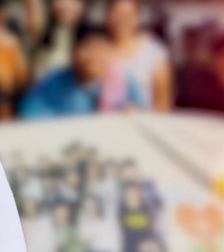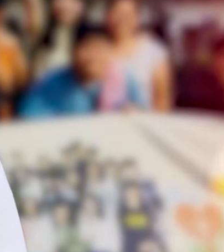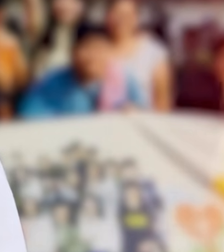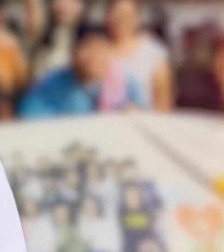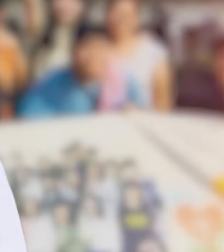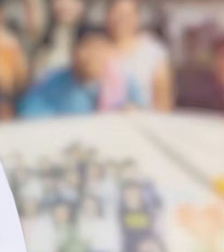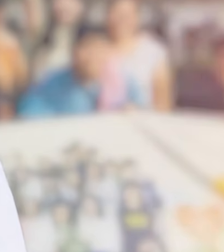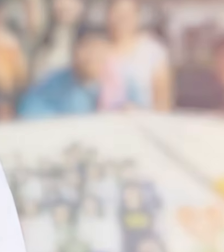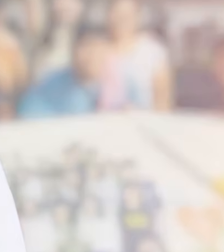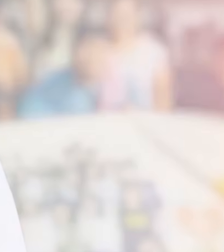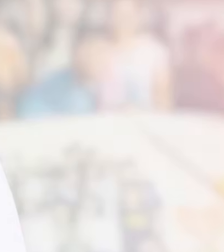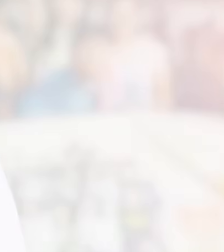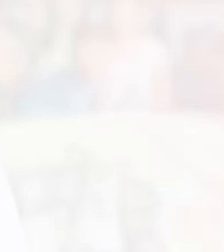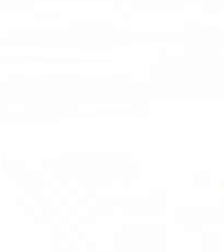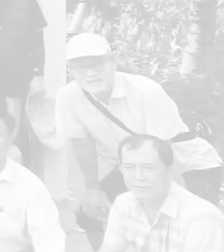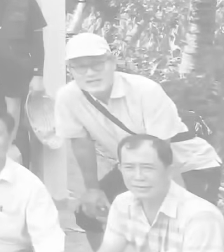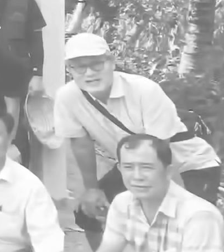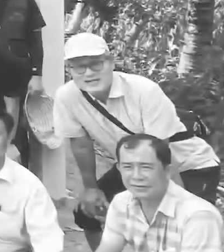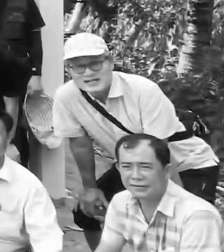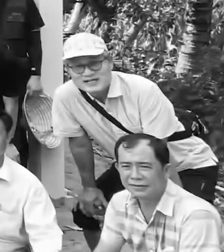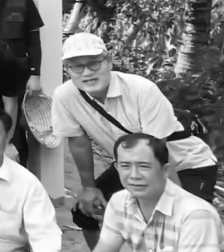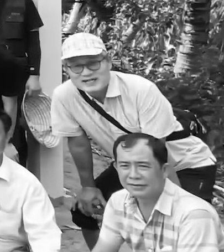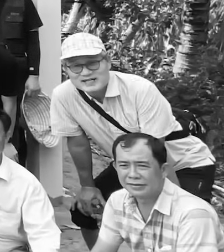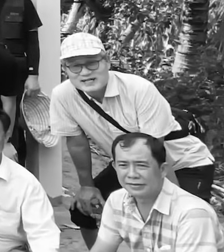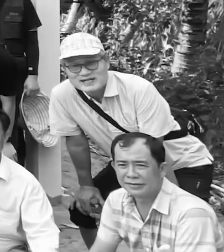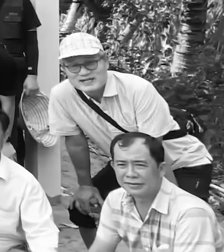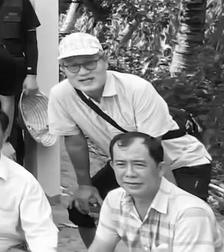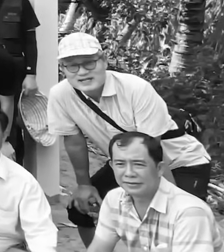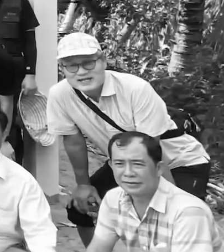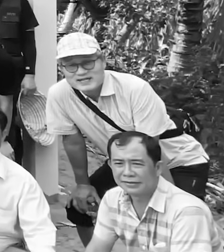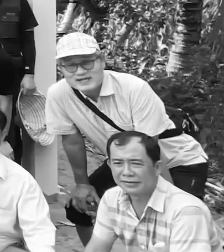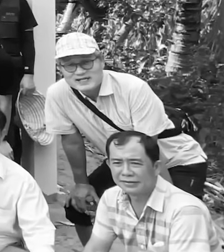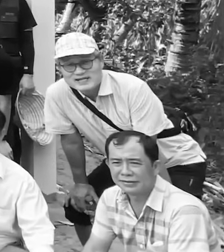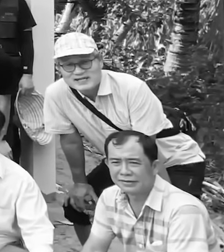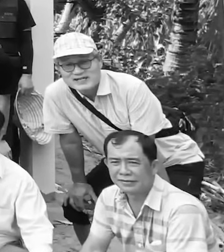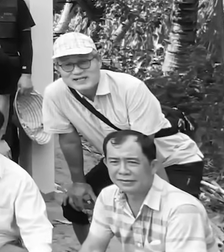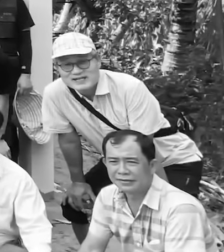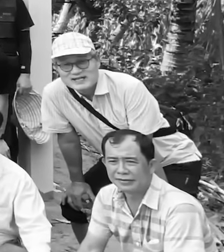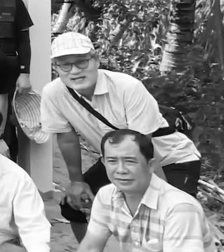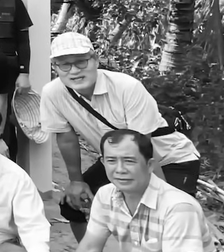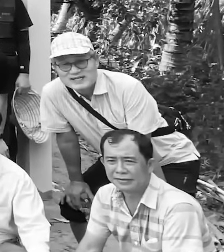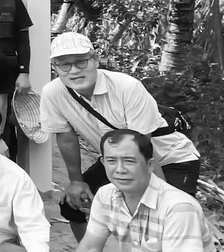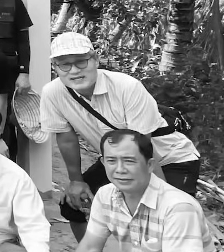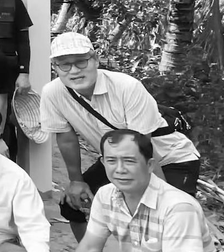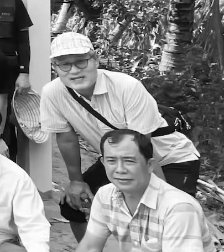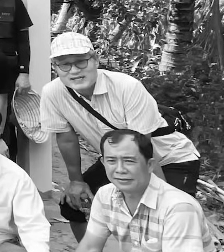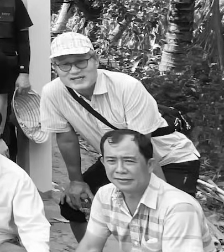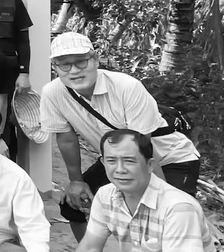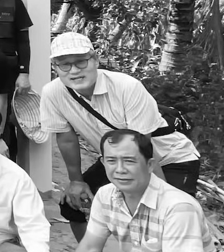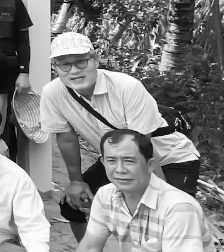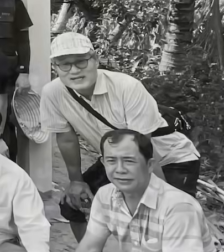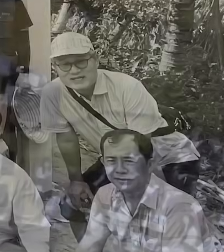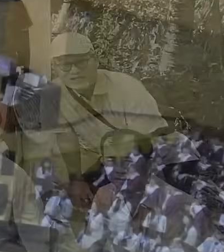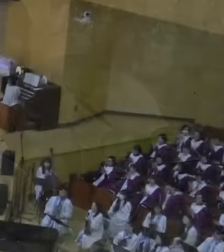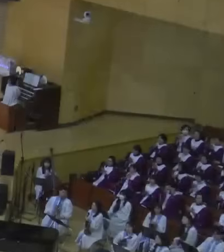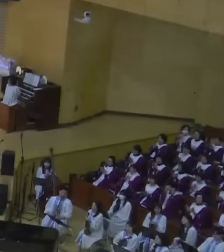후원 부탁드립니다 비전 금에 참여하는 분들을 위해서 우리 하십시다